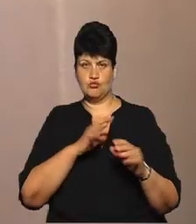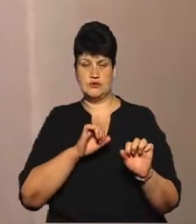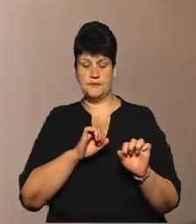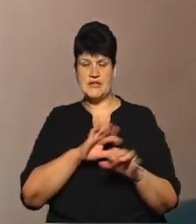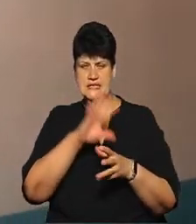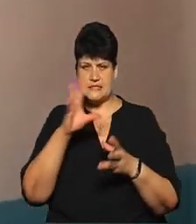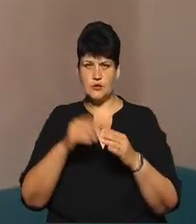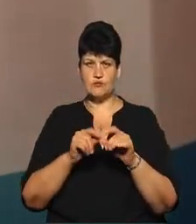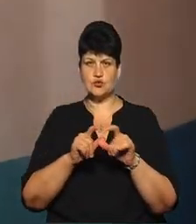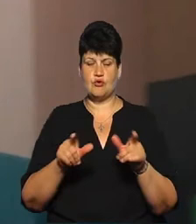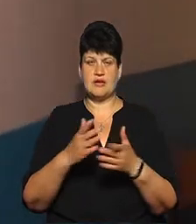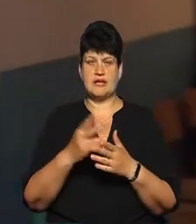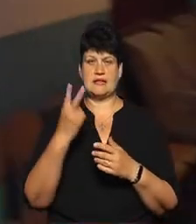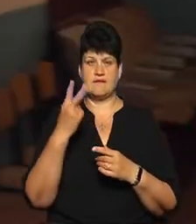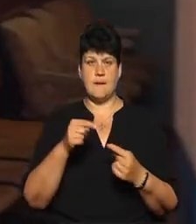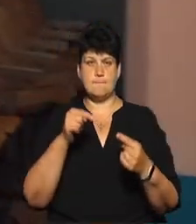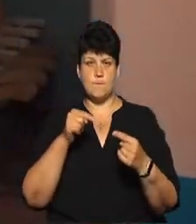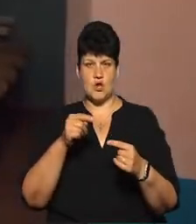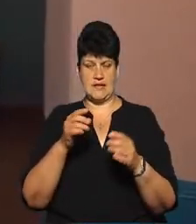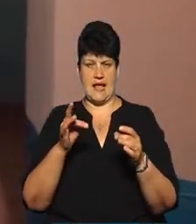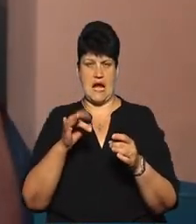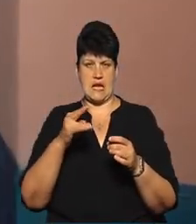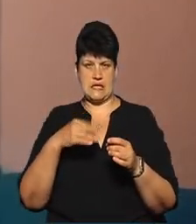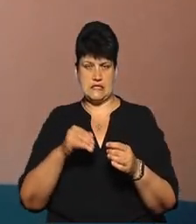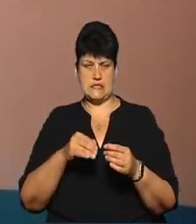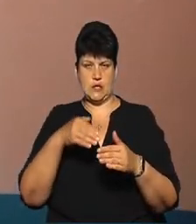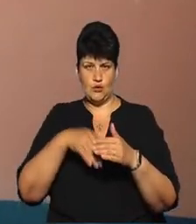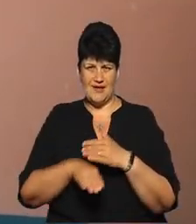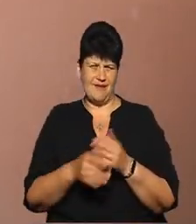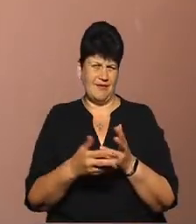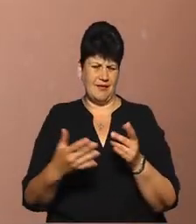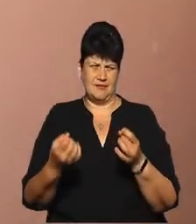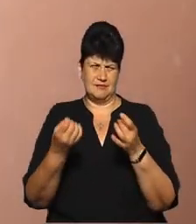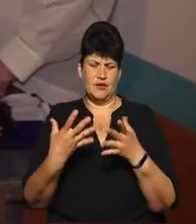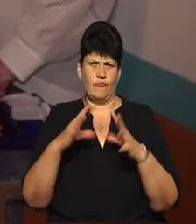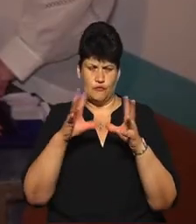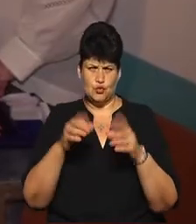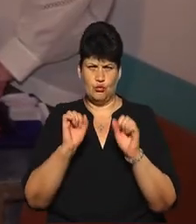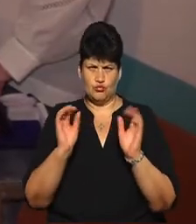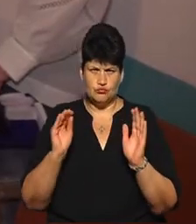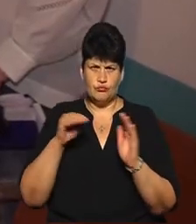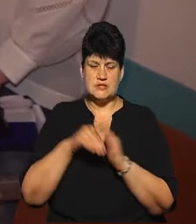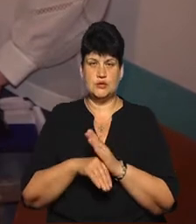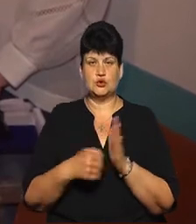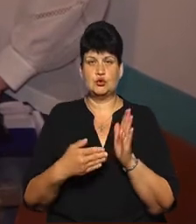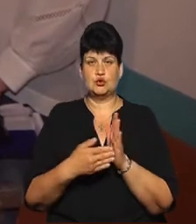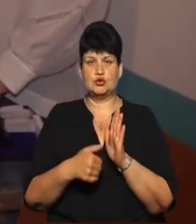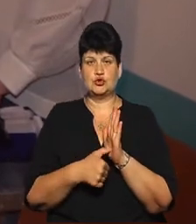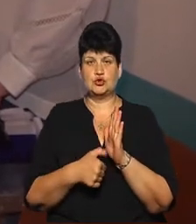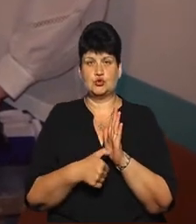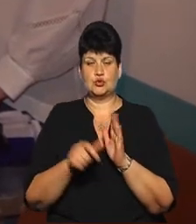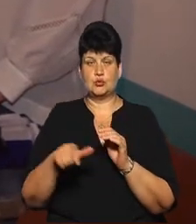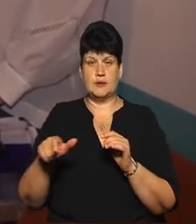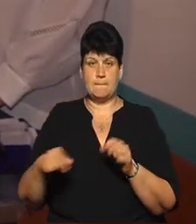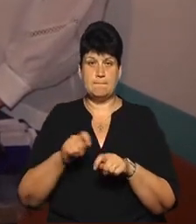у школі два протирадіаційні укриття і декілька найпростіших. Всього вони зможуть вмістити до 600 осіб. Перевірки